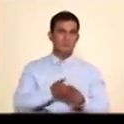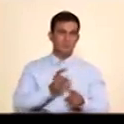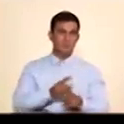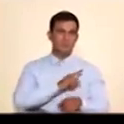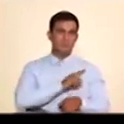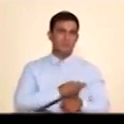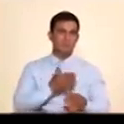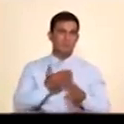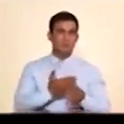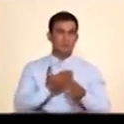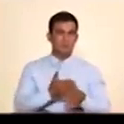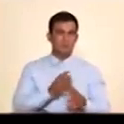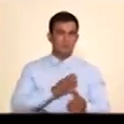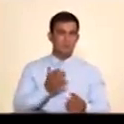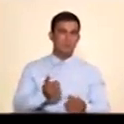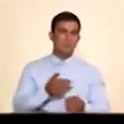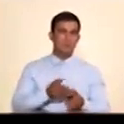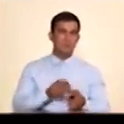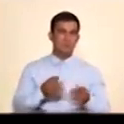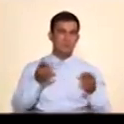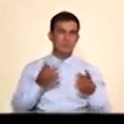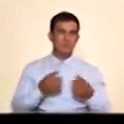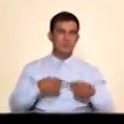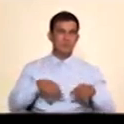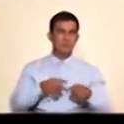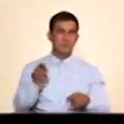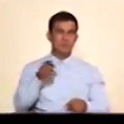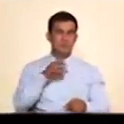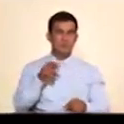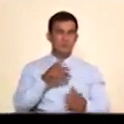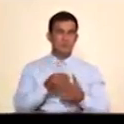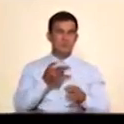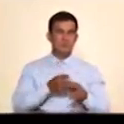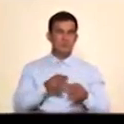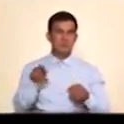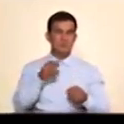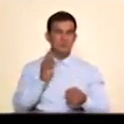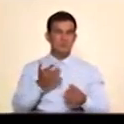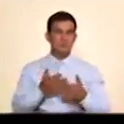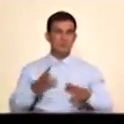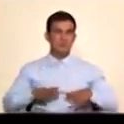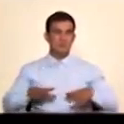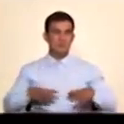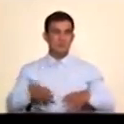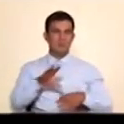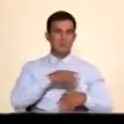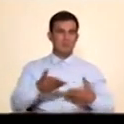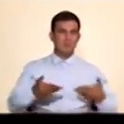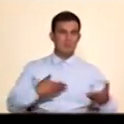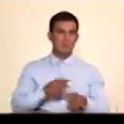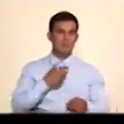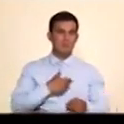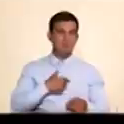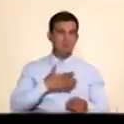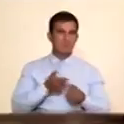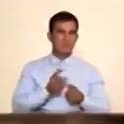yuqori edi. Oddiy xalq lashkaridan ritsirlarni nimasi bilan farqlashimiz mumkin? Albatta,